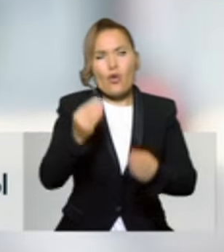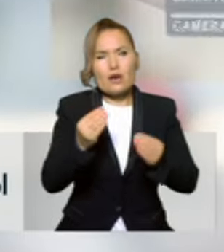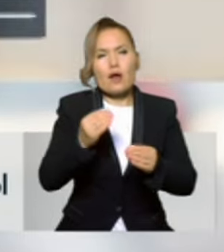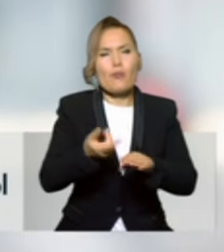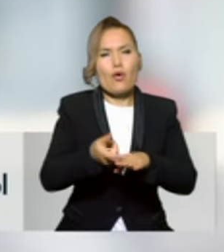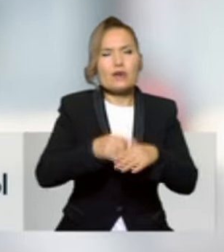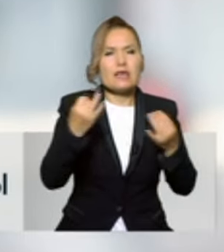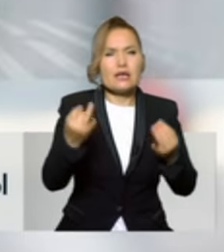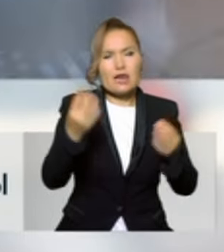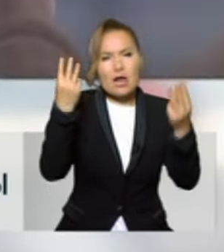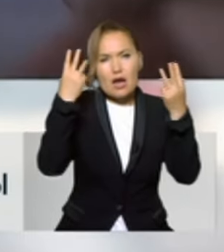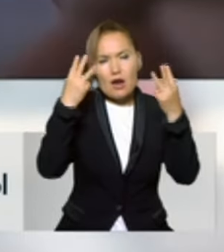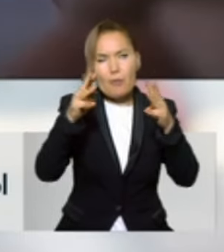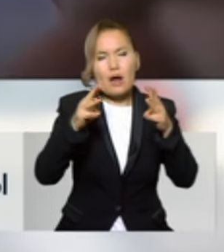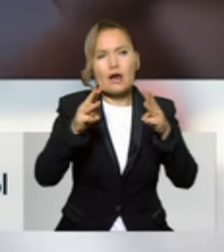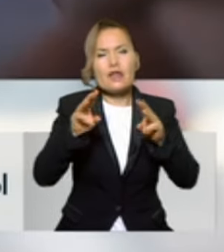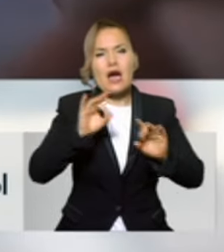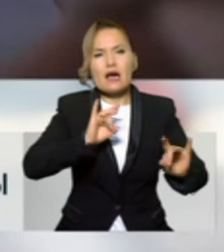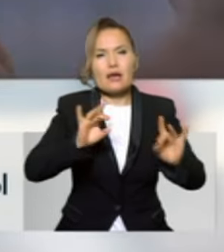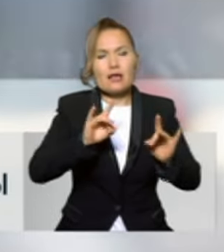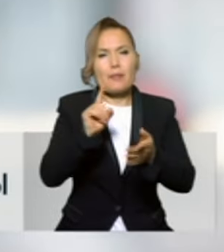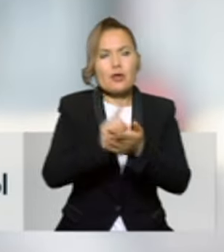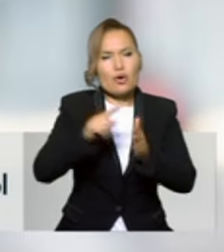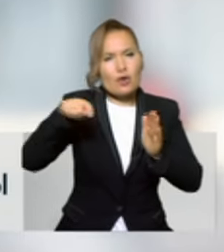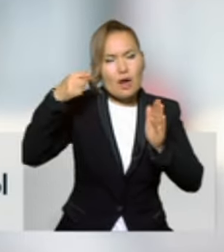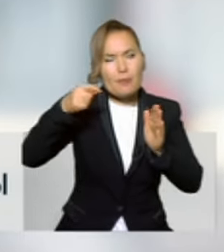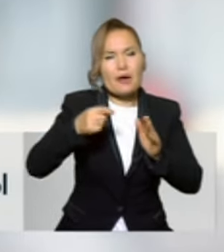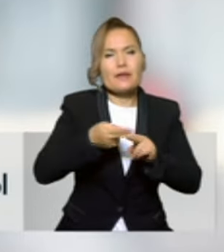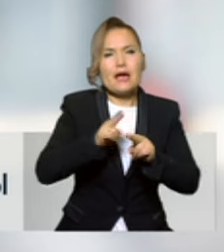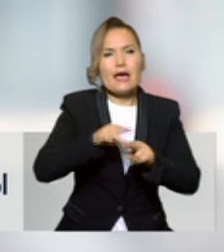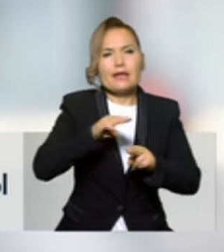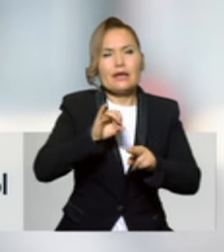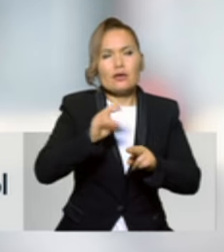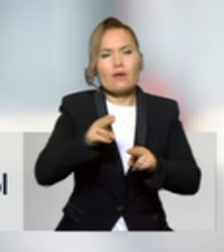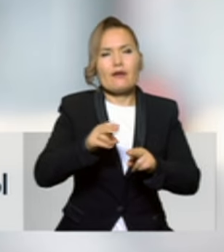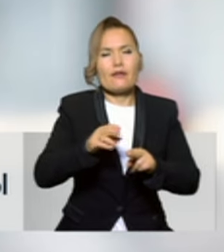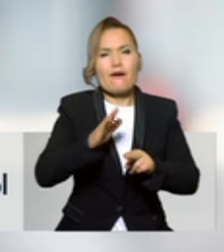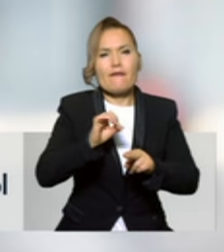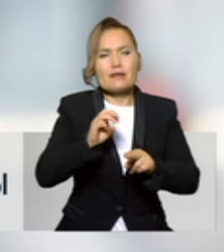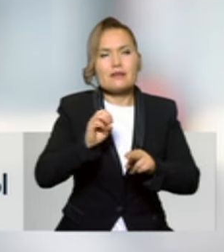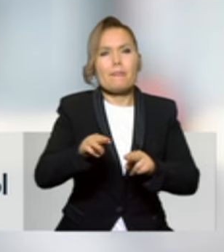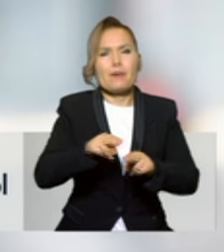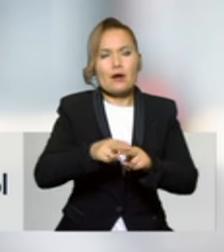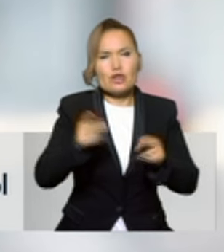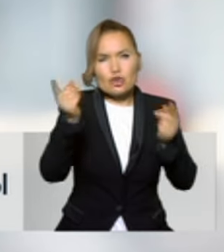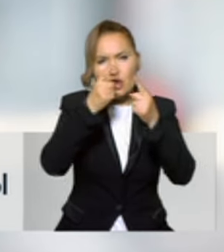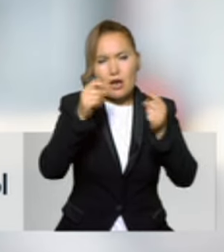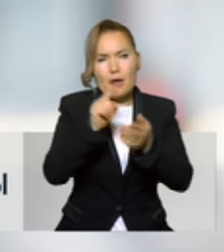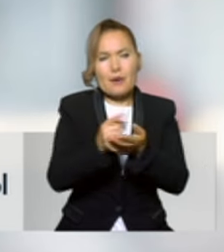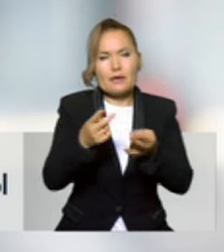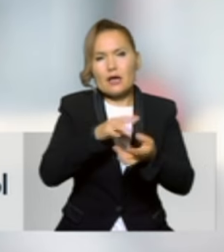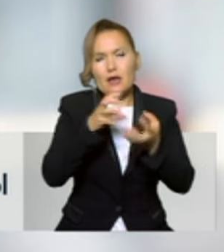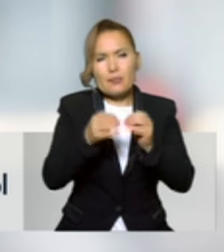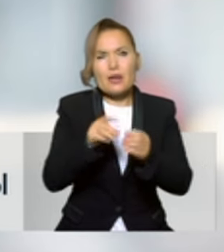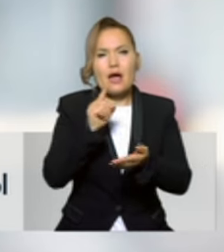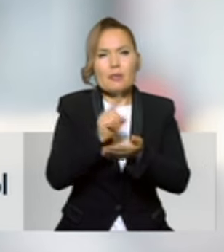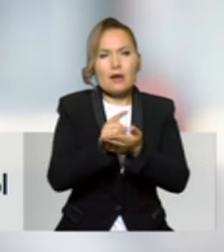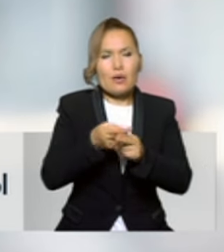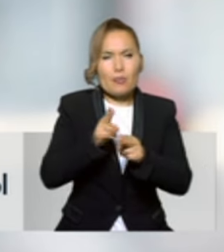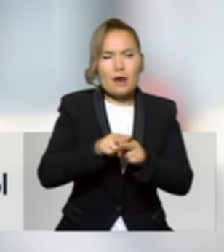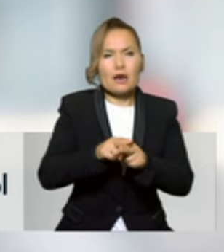креативті промо-ролик түсіру қажет. Оны TikTok, Instagram посты және WhatsApp статус арқылы жариялау шарт. Бұл ретте міндетті